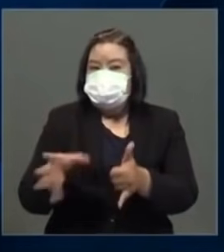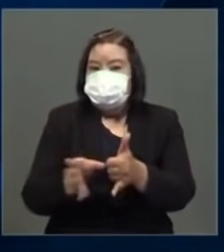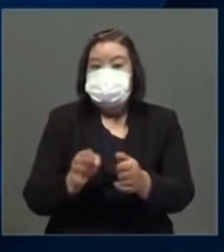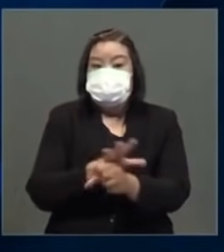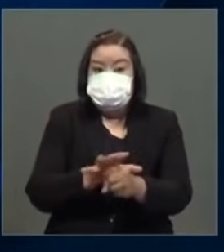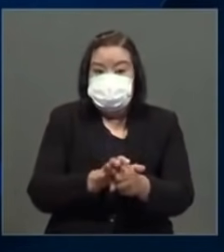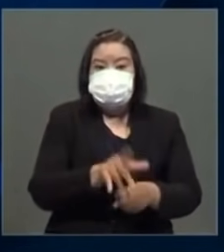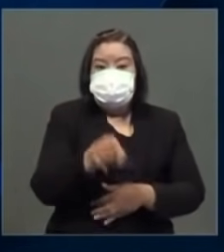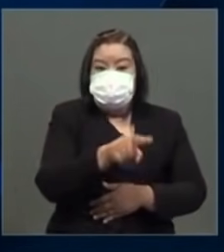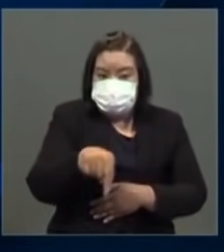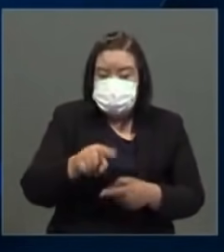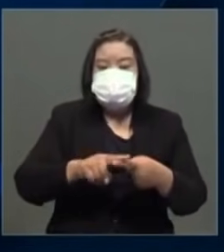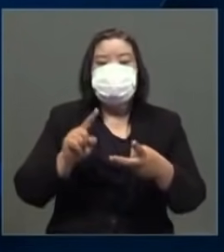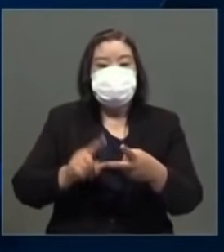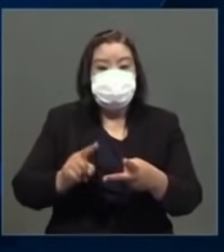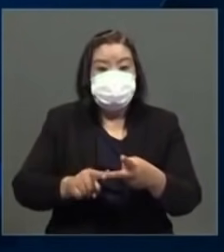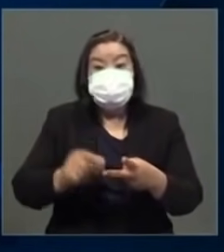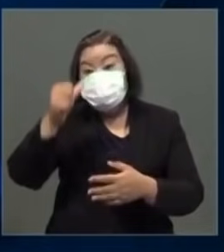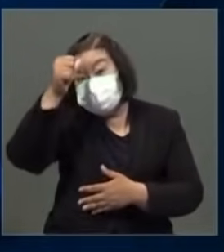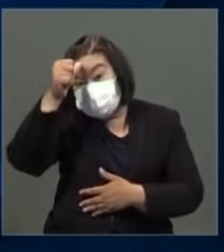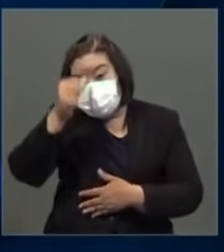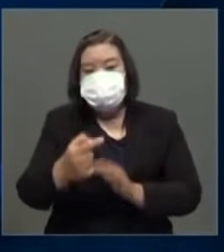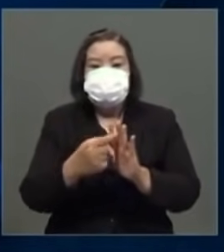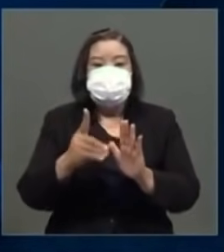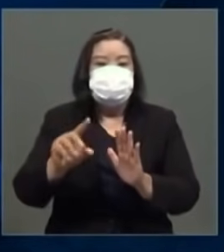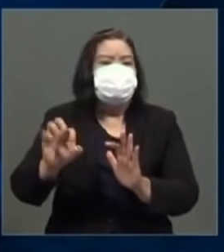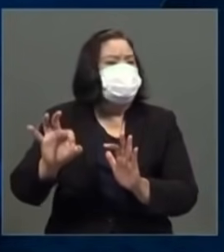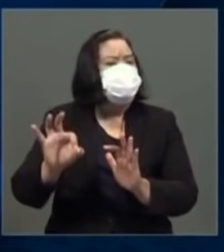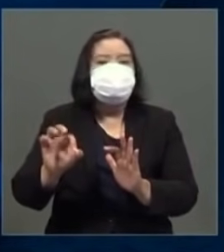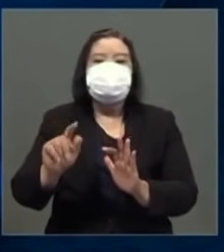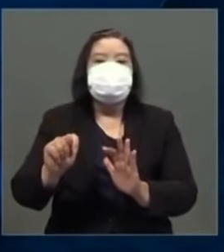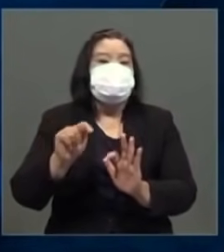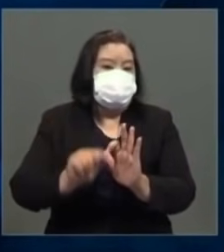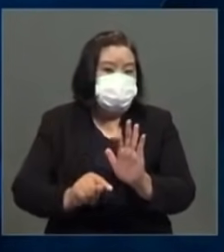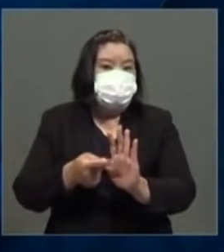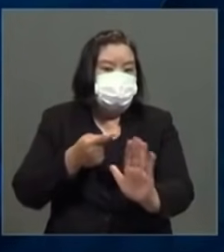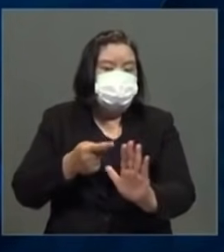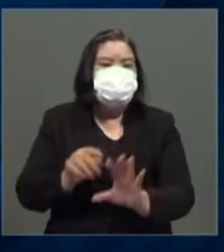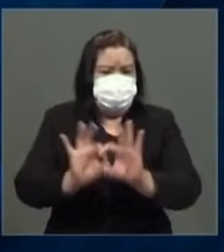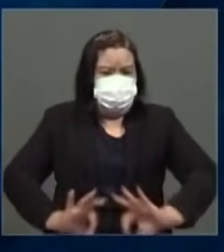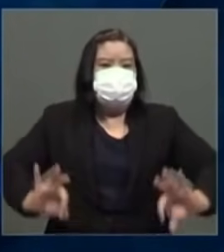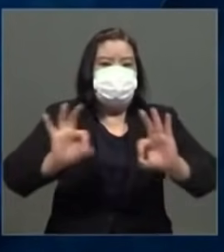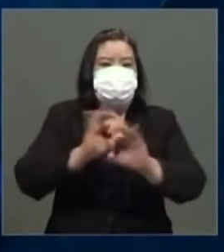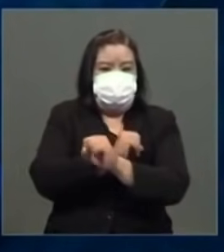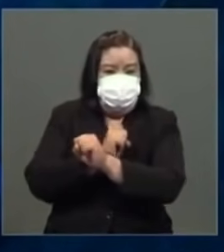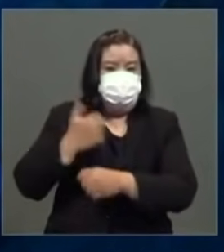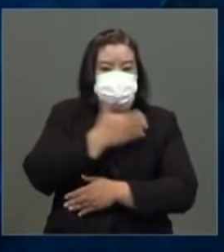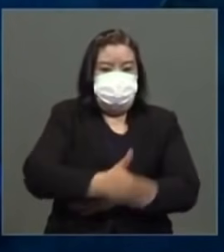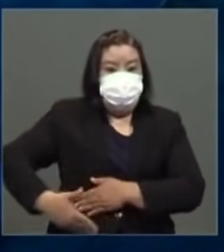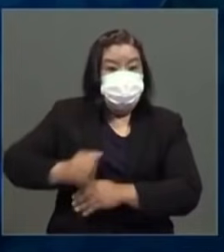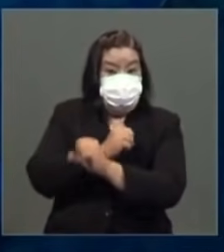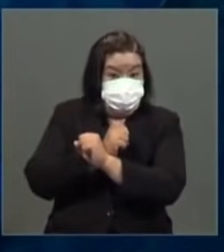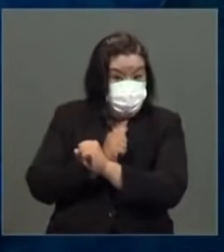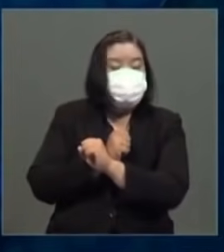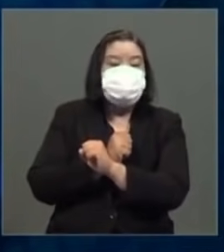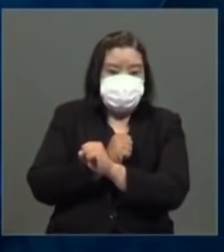ขอทุกท่านได้รับทราบแล้วก็ช่วยกันนะครับในการที่จะระมัดระวังอนามัยส่วนบุคคลของท่านไปดูภาพการก